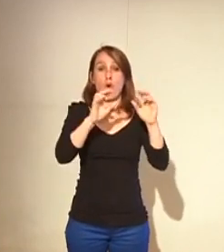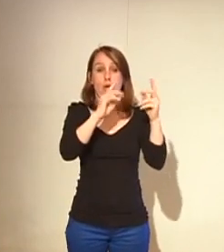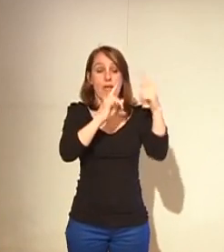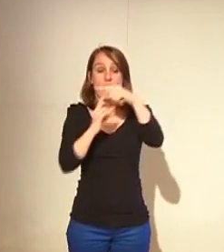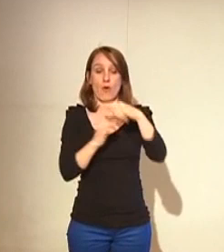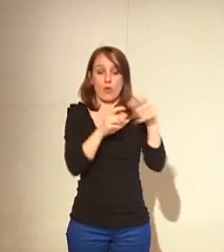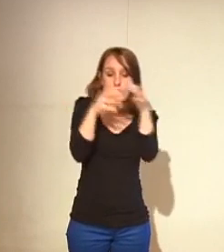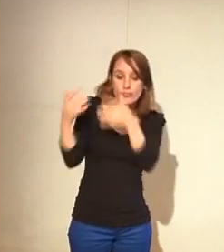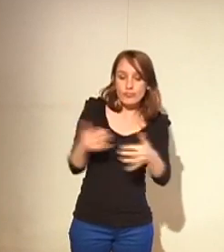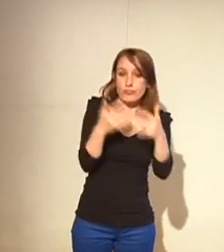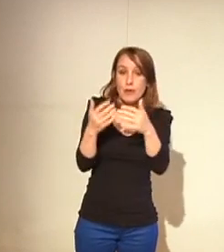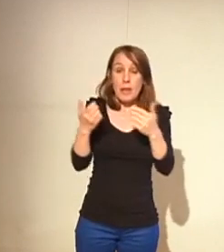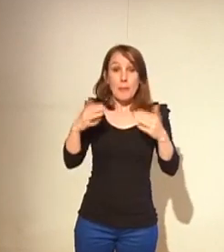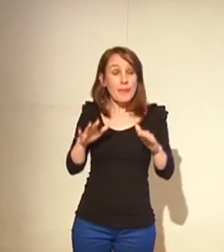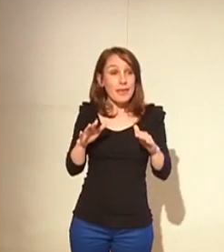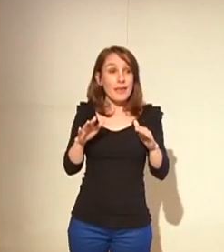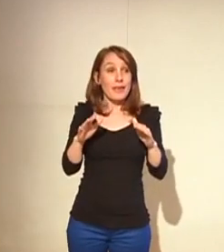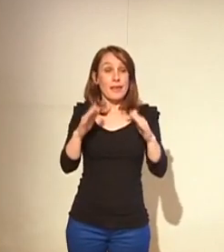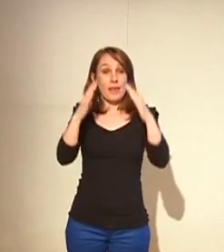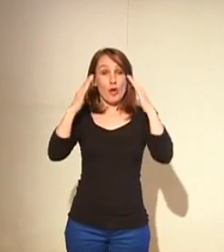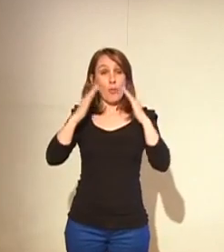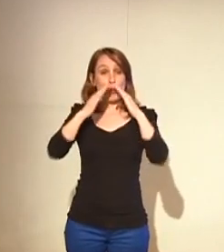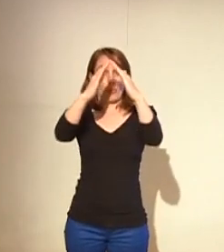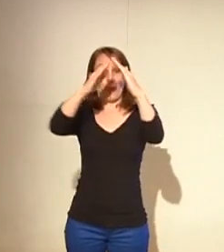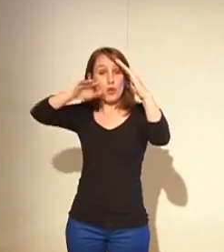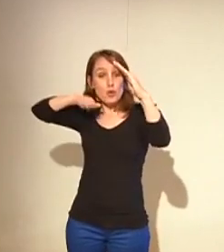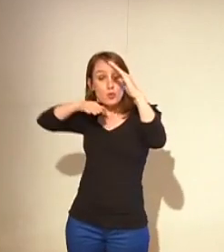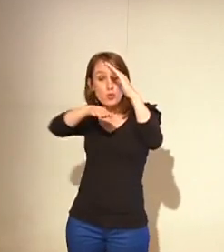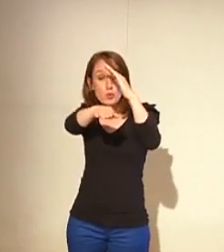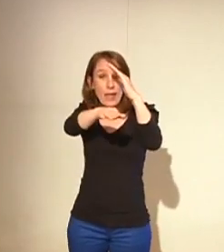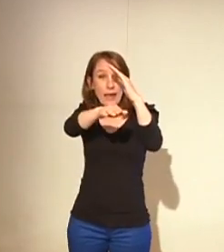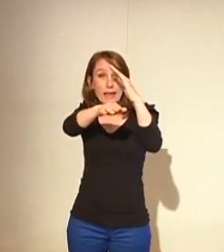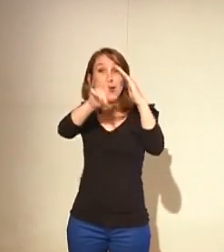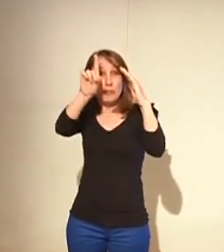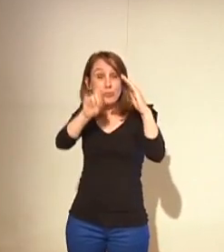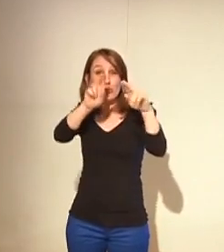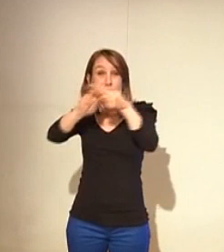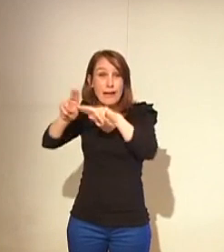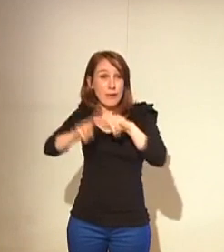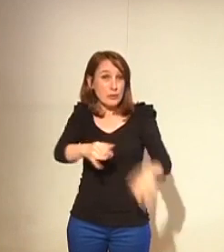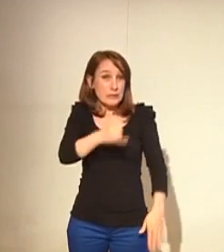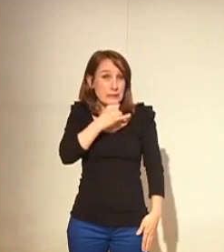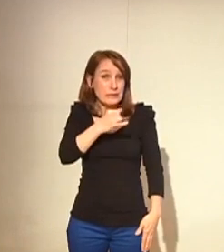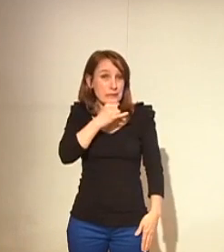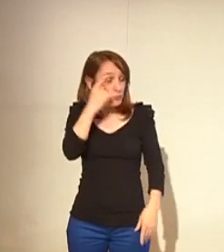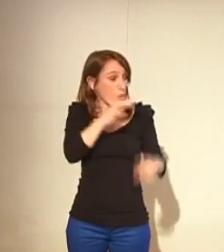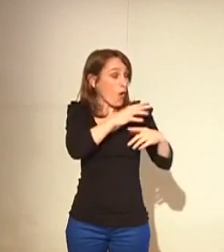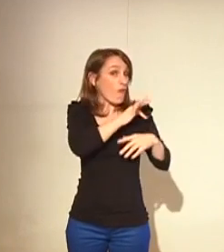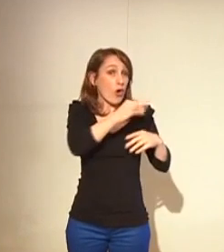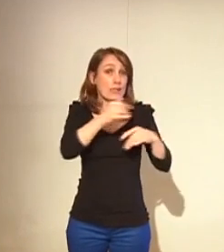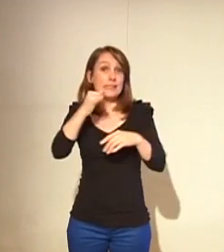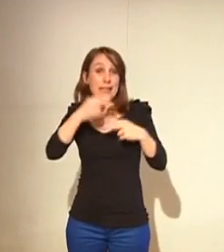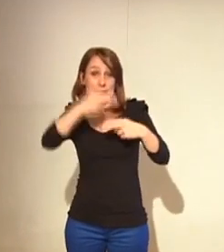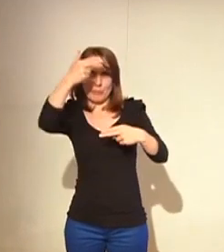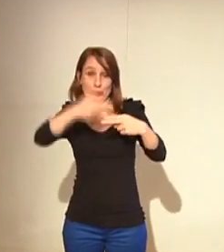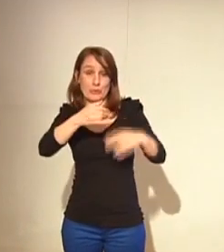pioche n'a été donné dans le tunnel transf frontalier pardon entre la France et l'Italie en